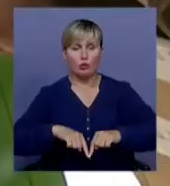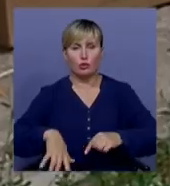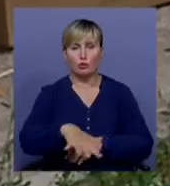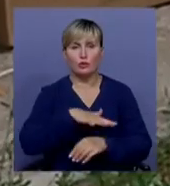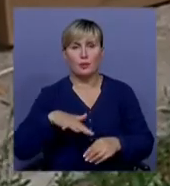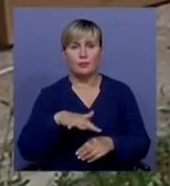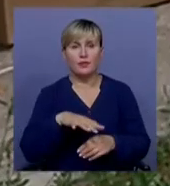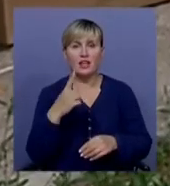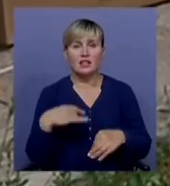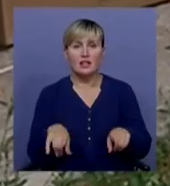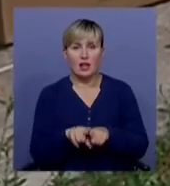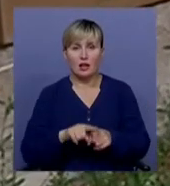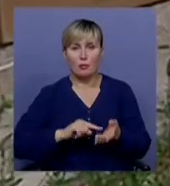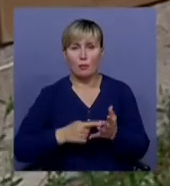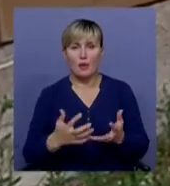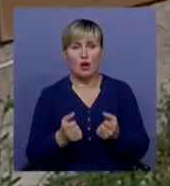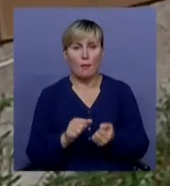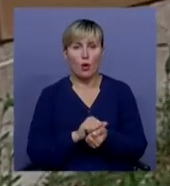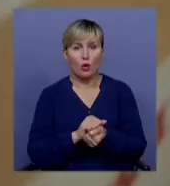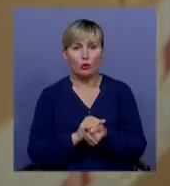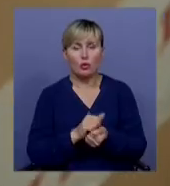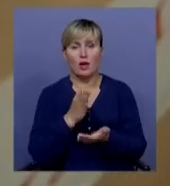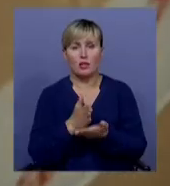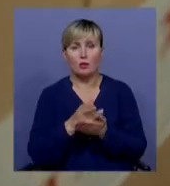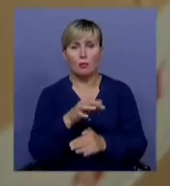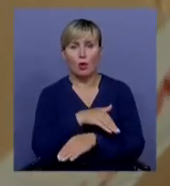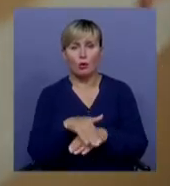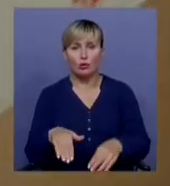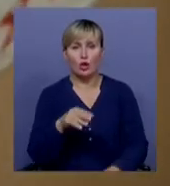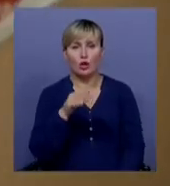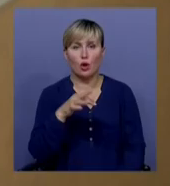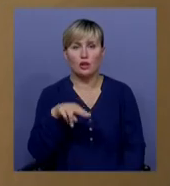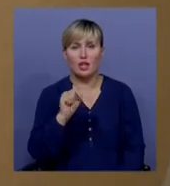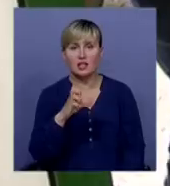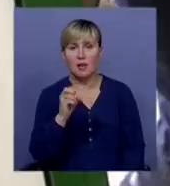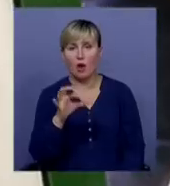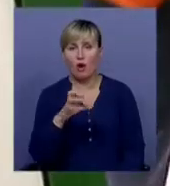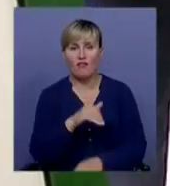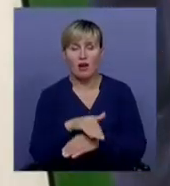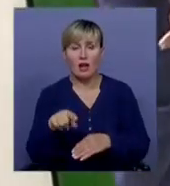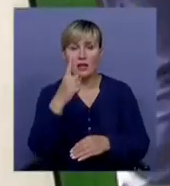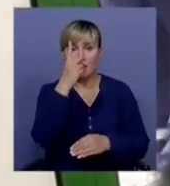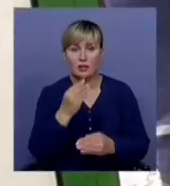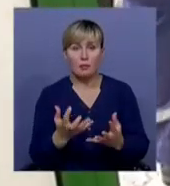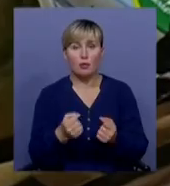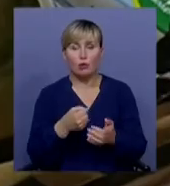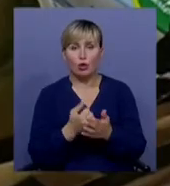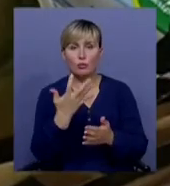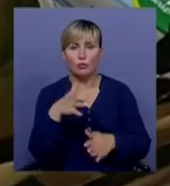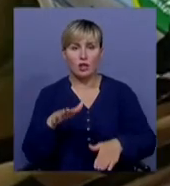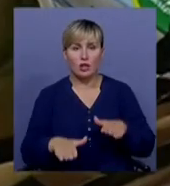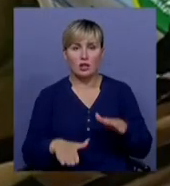среде. Один из таких пунктов приемов макулатуры расположен по улице Жолдоспекова. Здесь только за один день принимают до 500